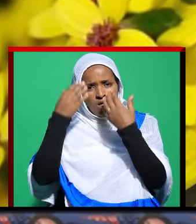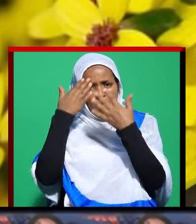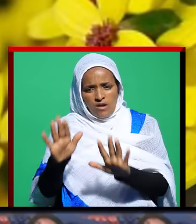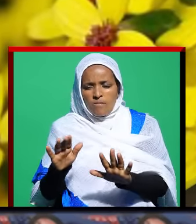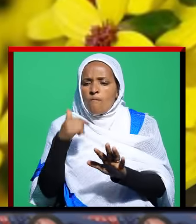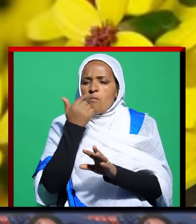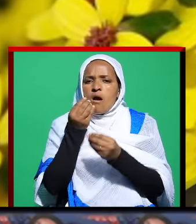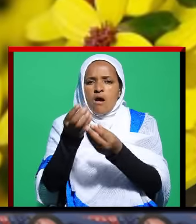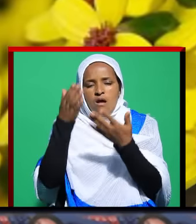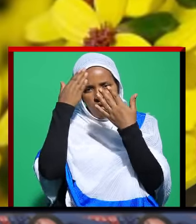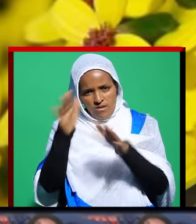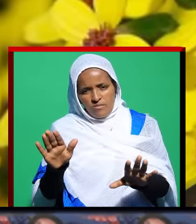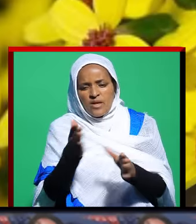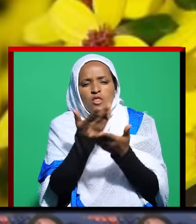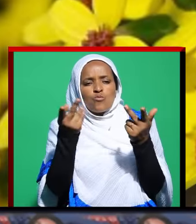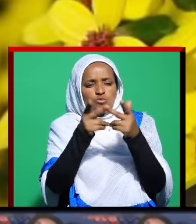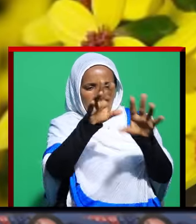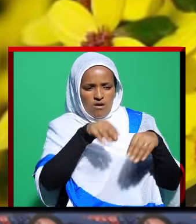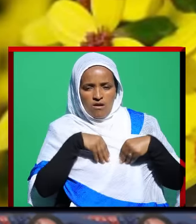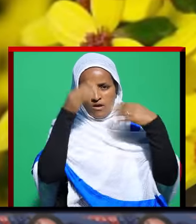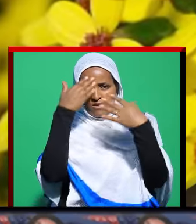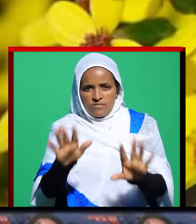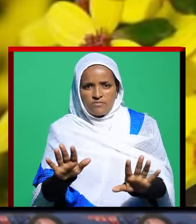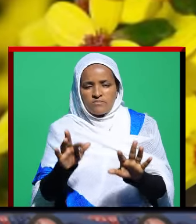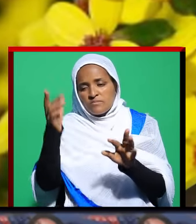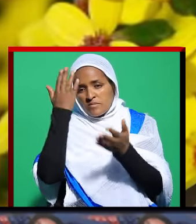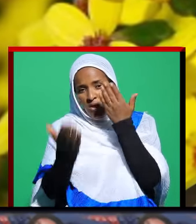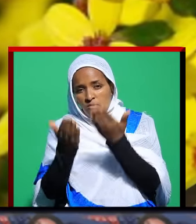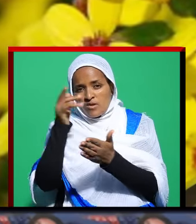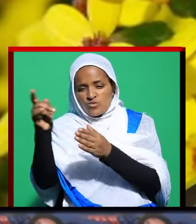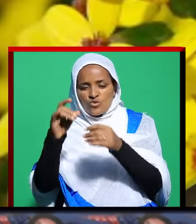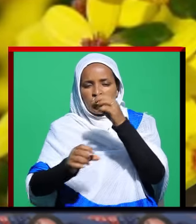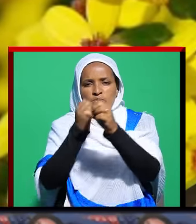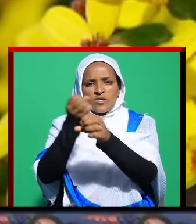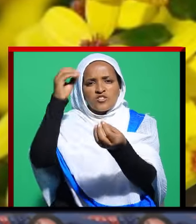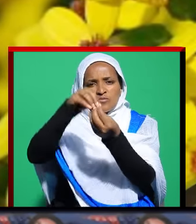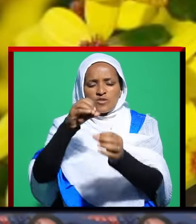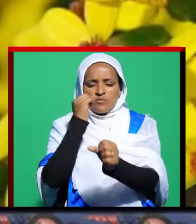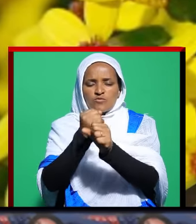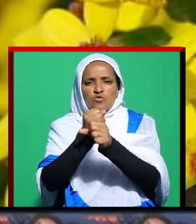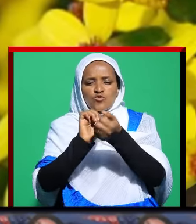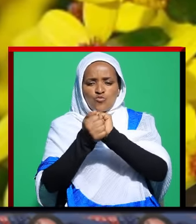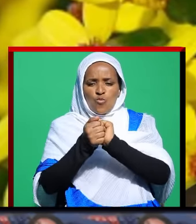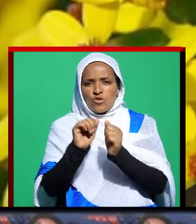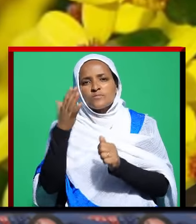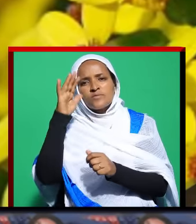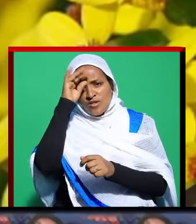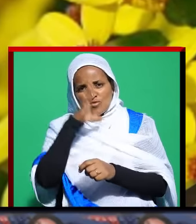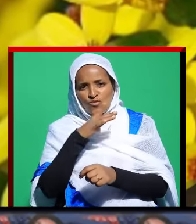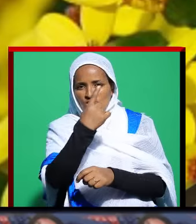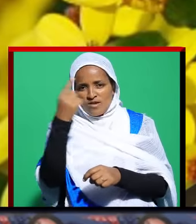ማን እንደሚሰጣቸውም አያውቁም፣ የት እንደሚቀበሉትም አያውቁም። ምናልባት እነሱ እድሜ የተጨመረላቸው በሚሰሩት ስፖርት የሚመስላቸው ሰዎች